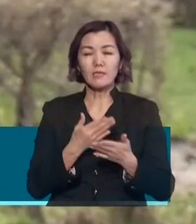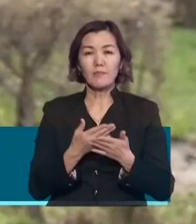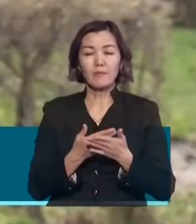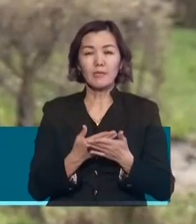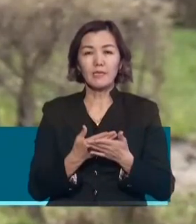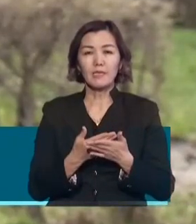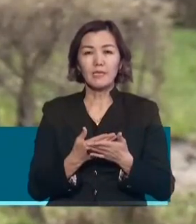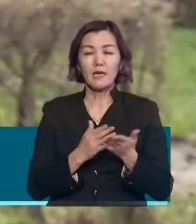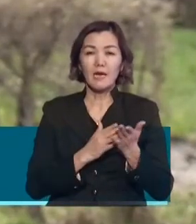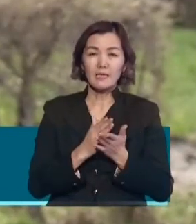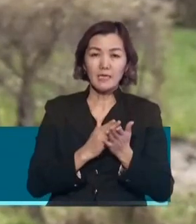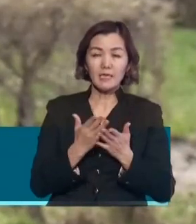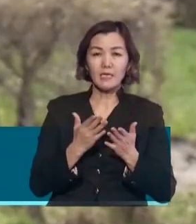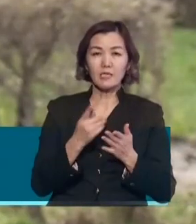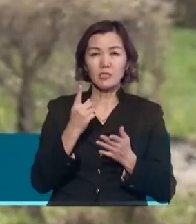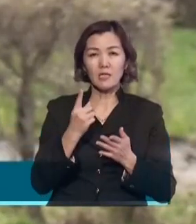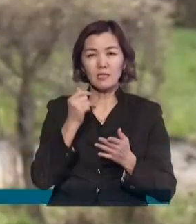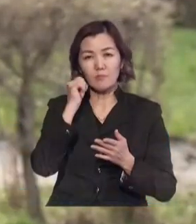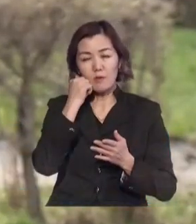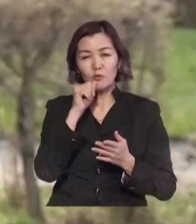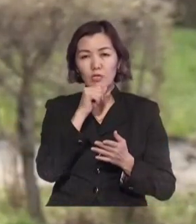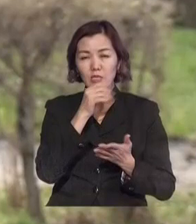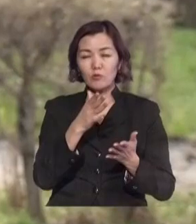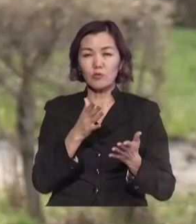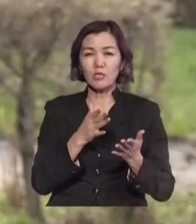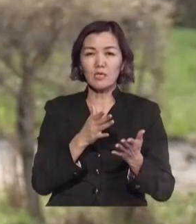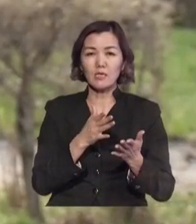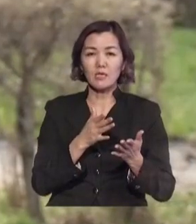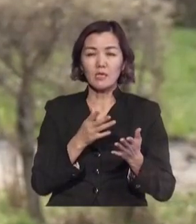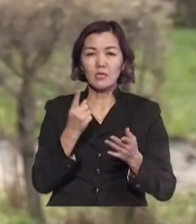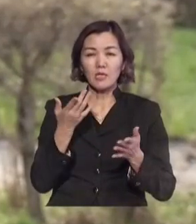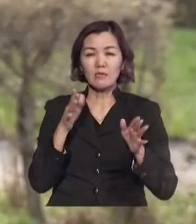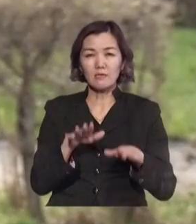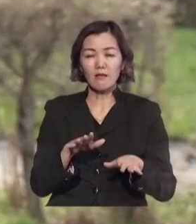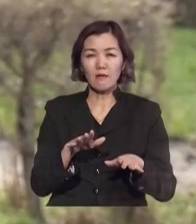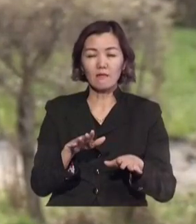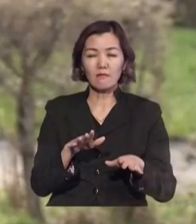жаңағы ардагерлерге, Отан соғысына теңестірілген жаңағы